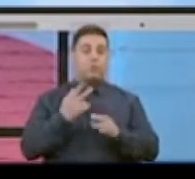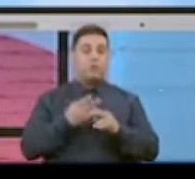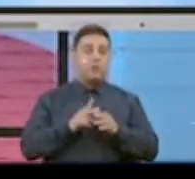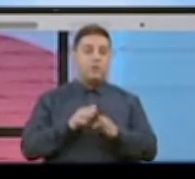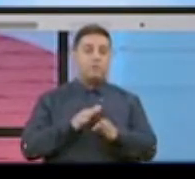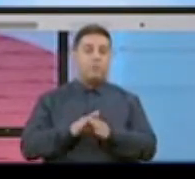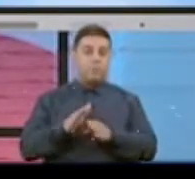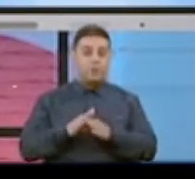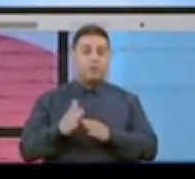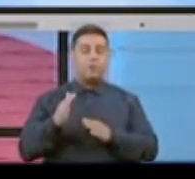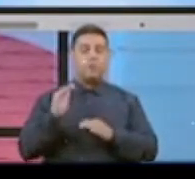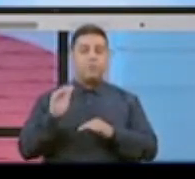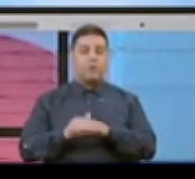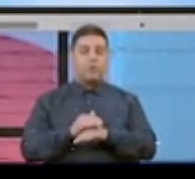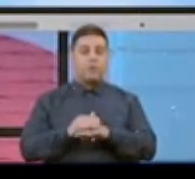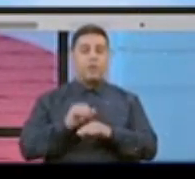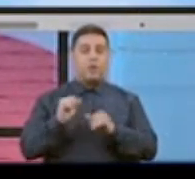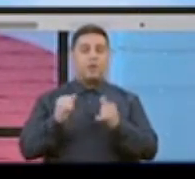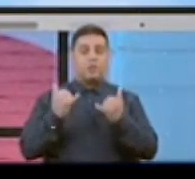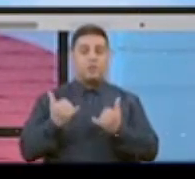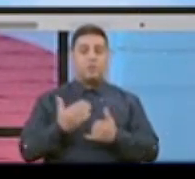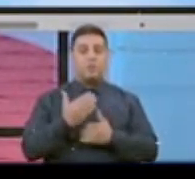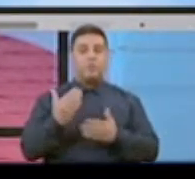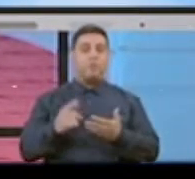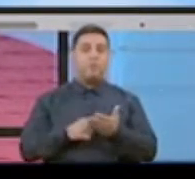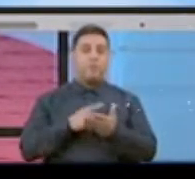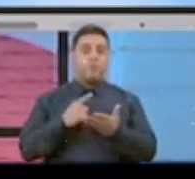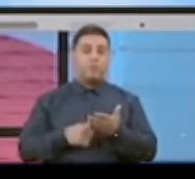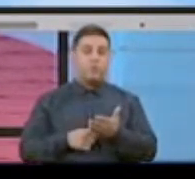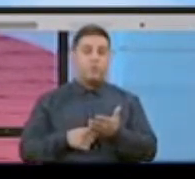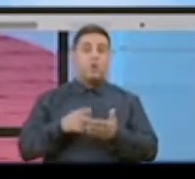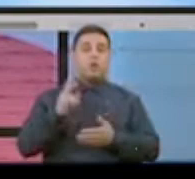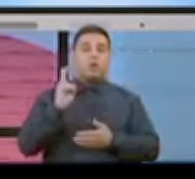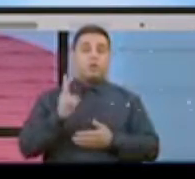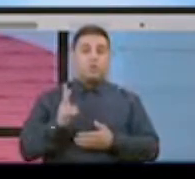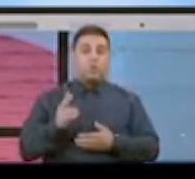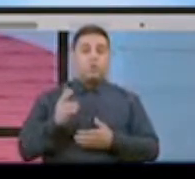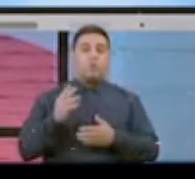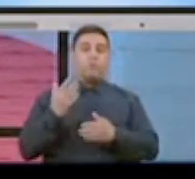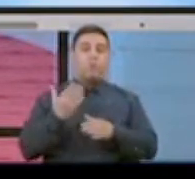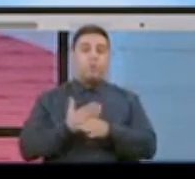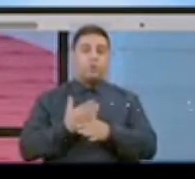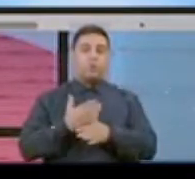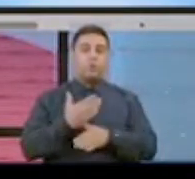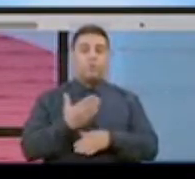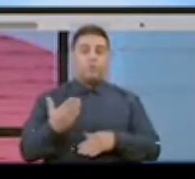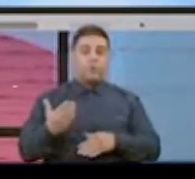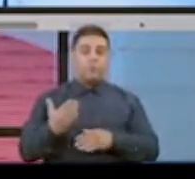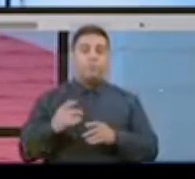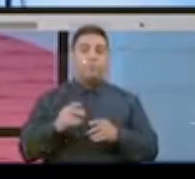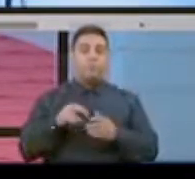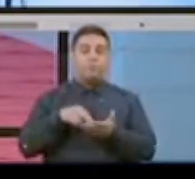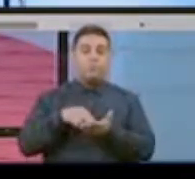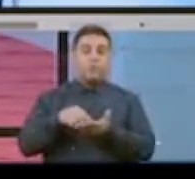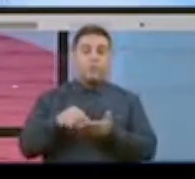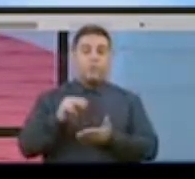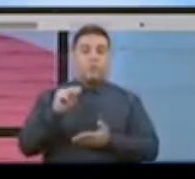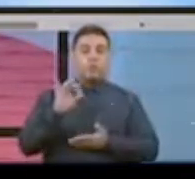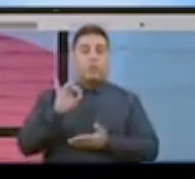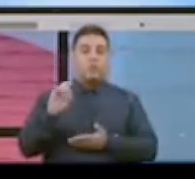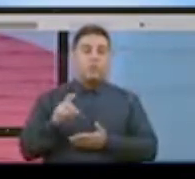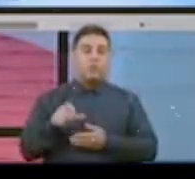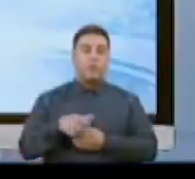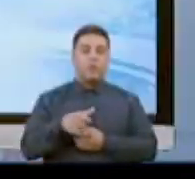соблюдать? Умнички! Ну а сейчас, ребятки, вопрос. Кто же поможет вам перейти через